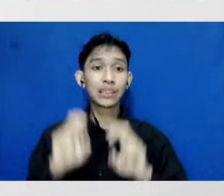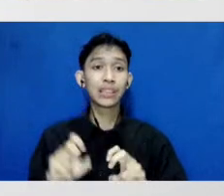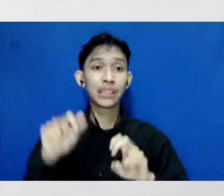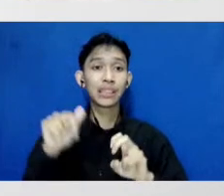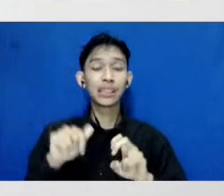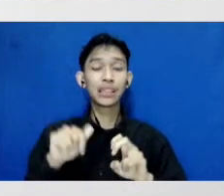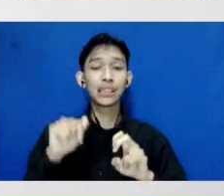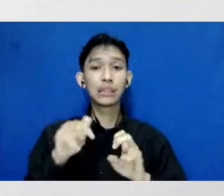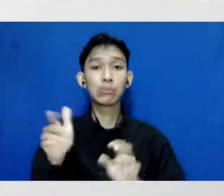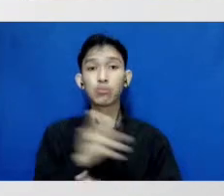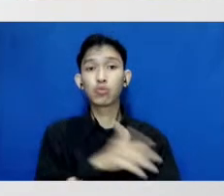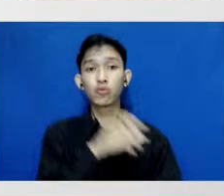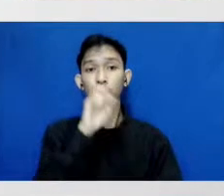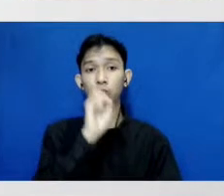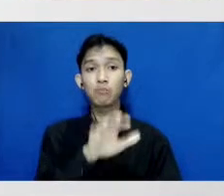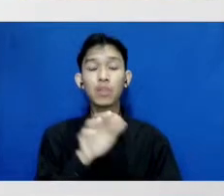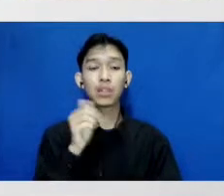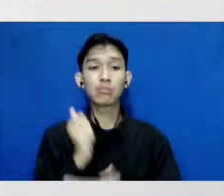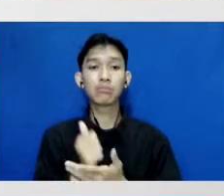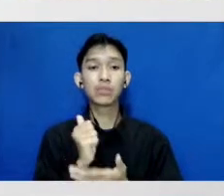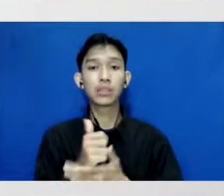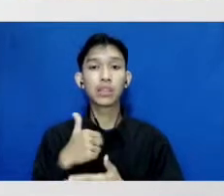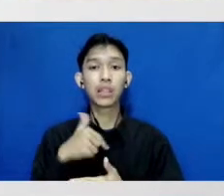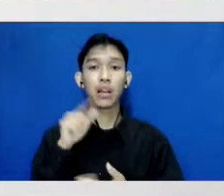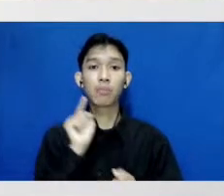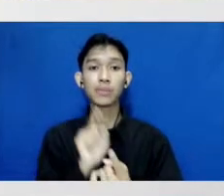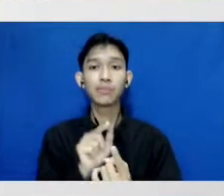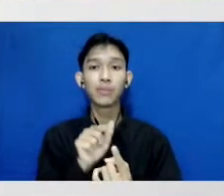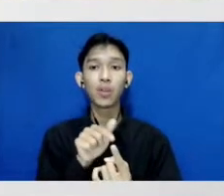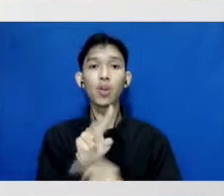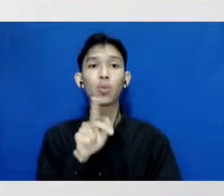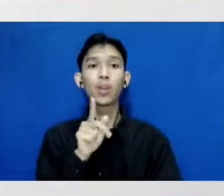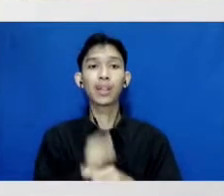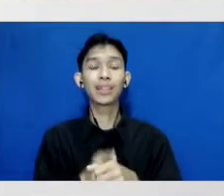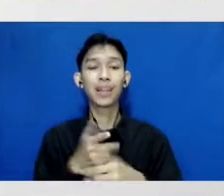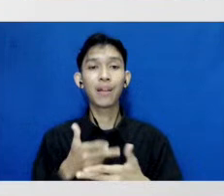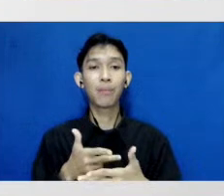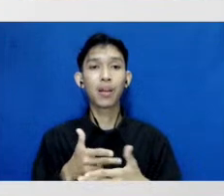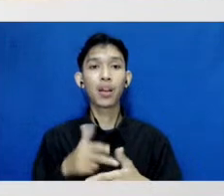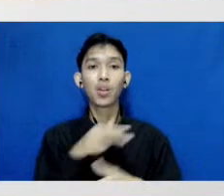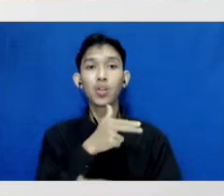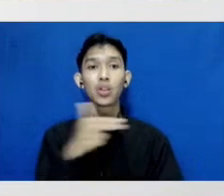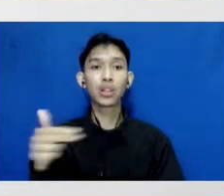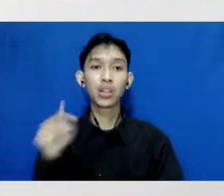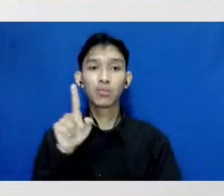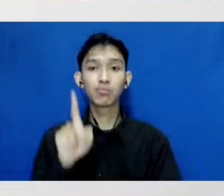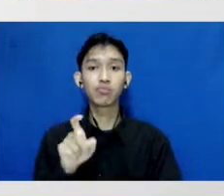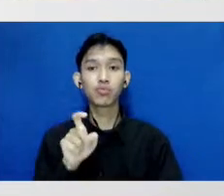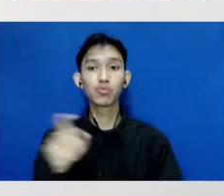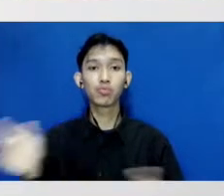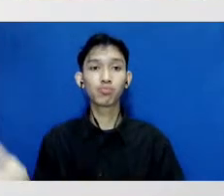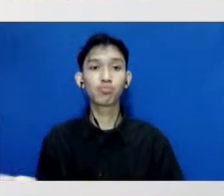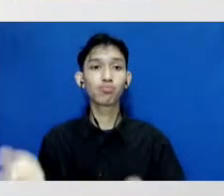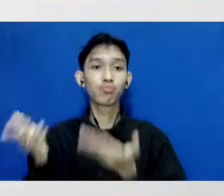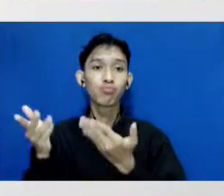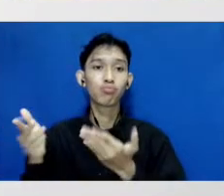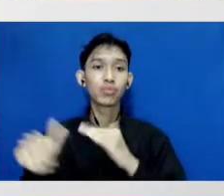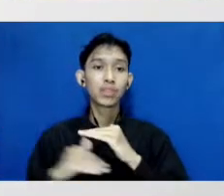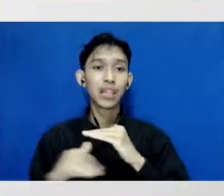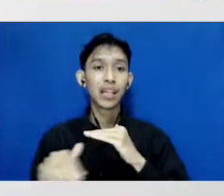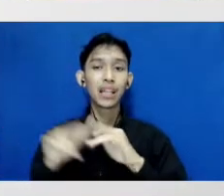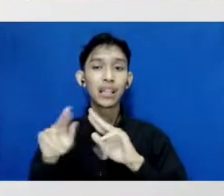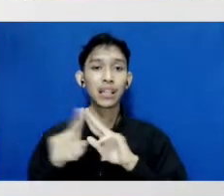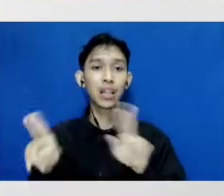saya sebutkan, sebenarnya saya menemukan kuncinya adalah Indonesia itu perlu menjunjung standar internasional,